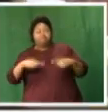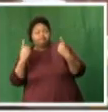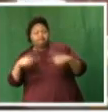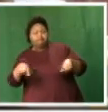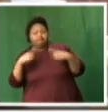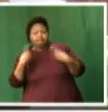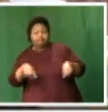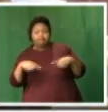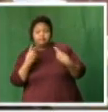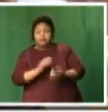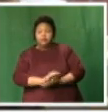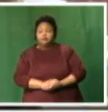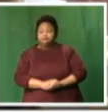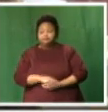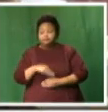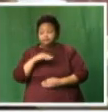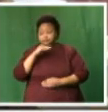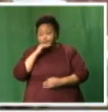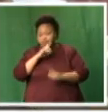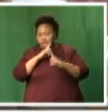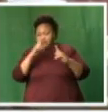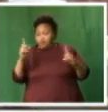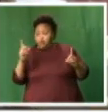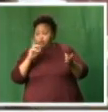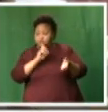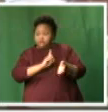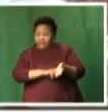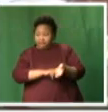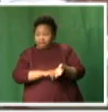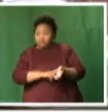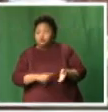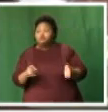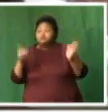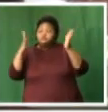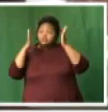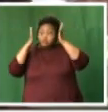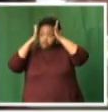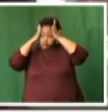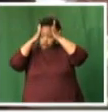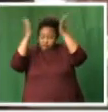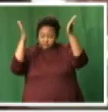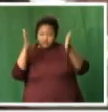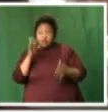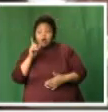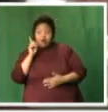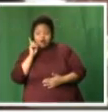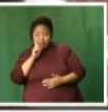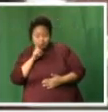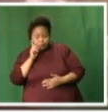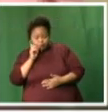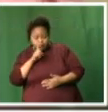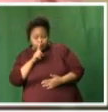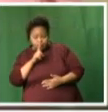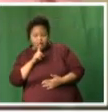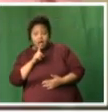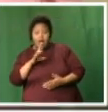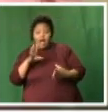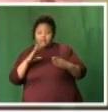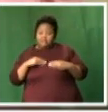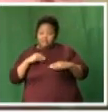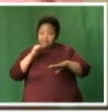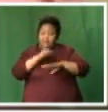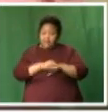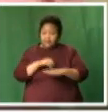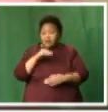agcine live limbuketile libona ukuthi liyamnika noma lemniki ukhaze ukuthi ngaleso sikhathi ilungelo lakhe liyahlukubeteka ngoba kukhona tindvo la